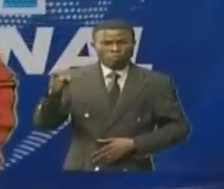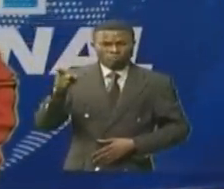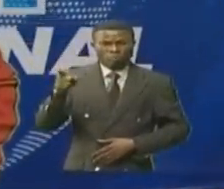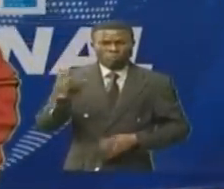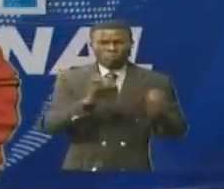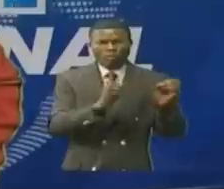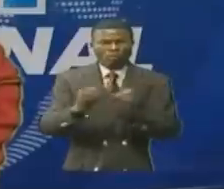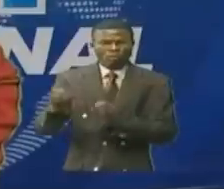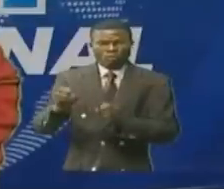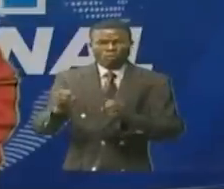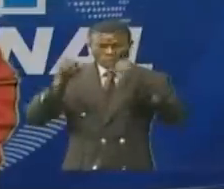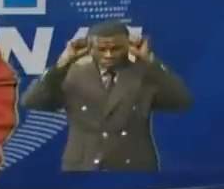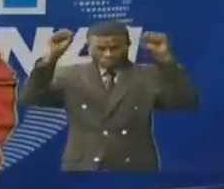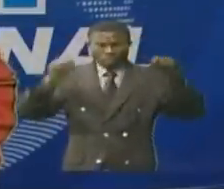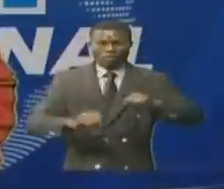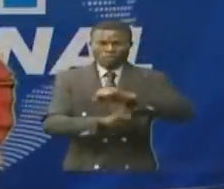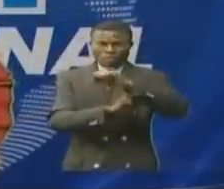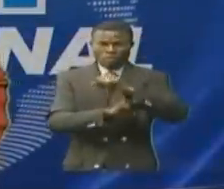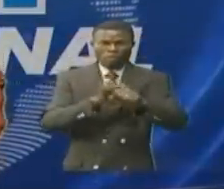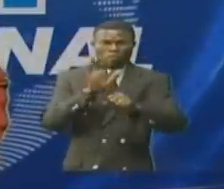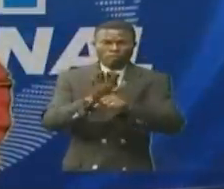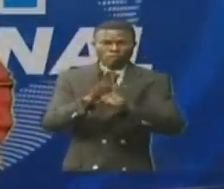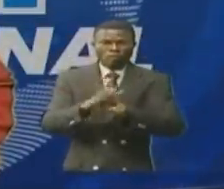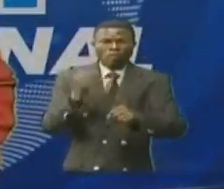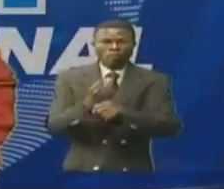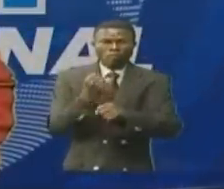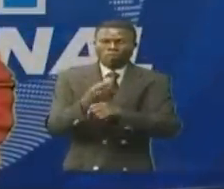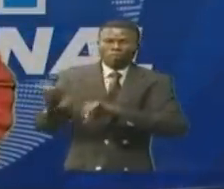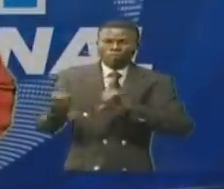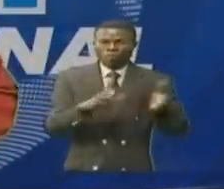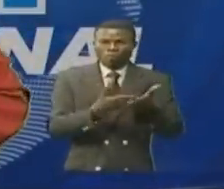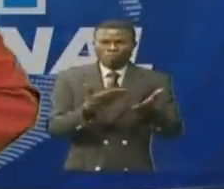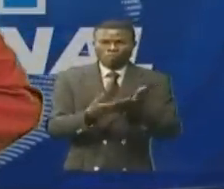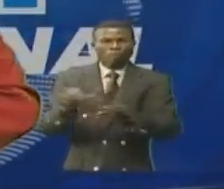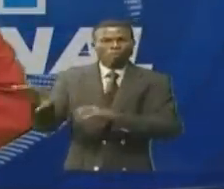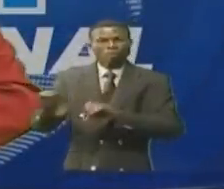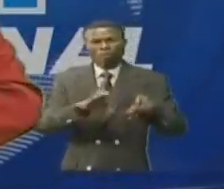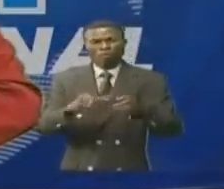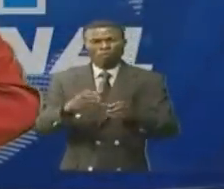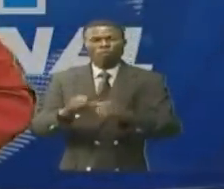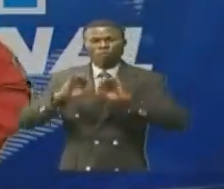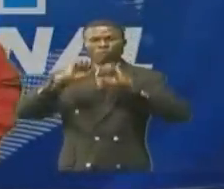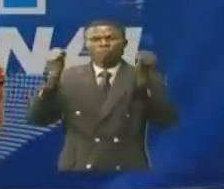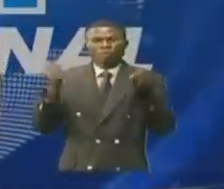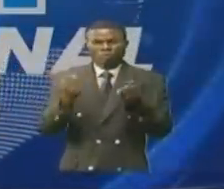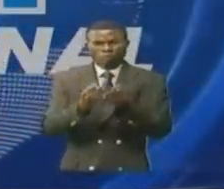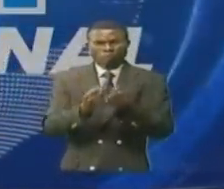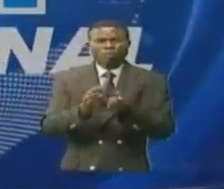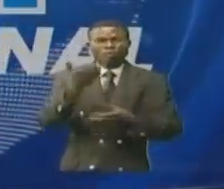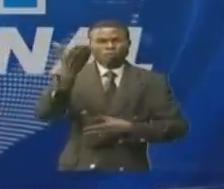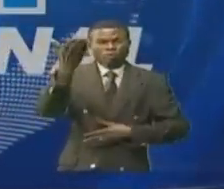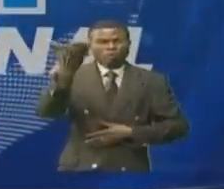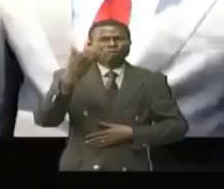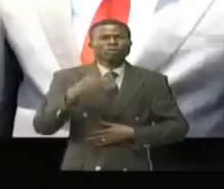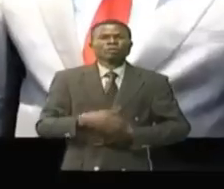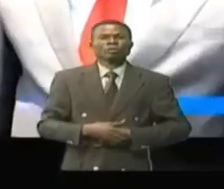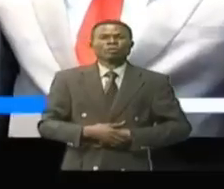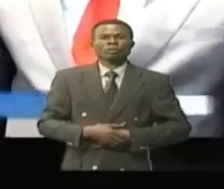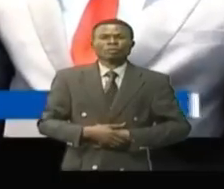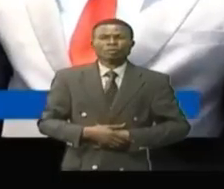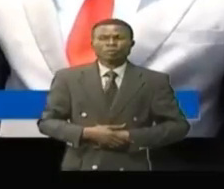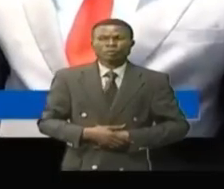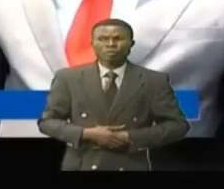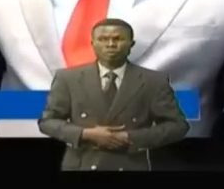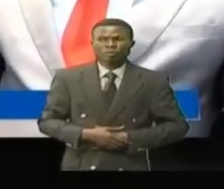soutiennent le chef de l'État pour ses nombreuses réalisations dans différents secteurs de la société. Alain Bikaï pour le reportage.